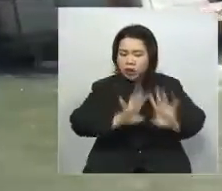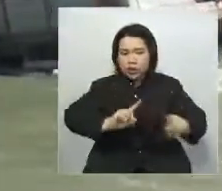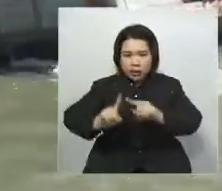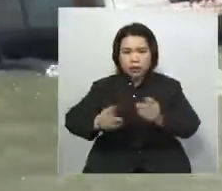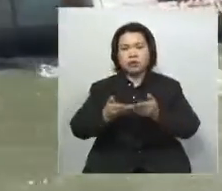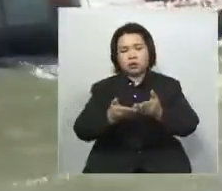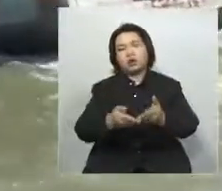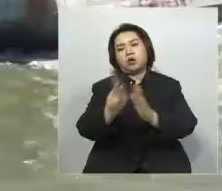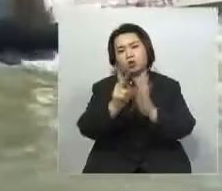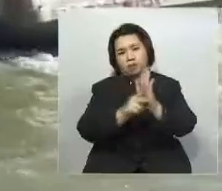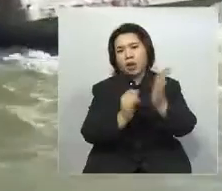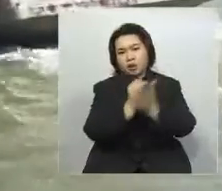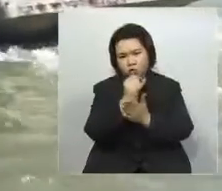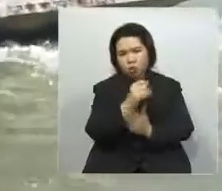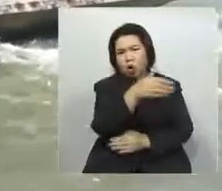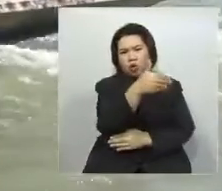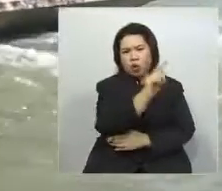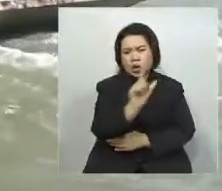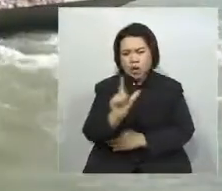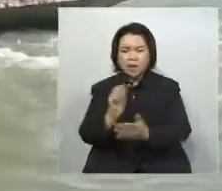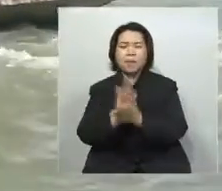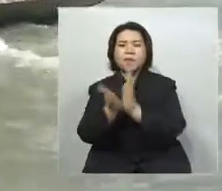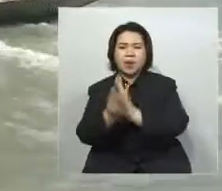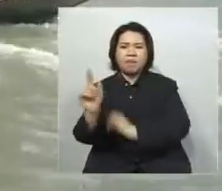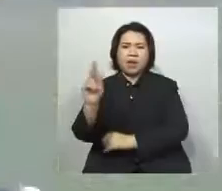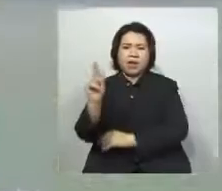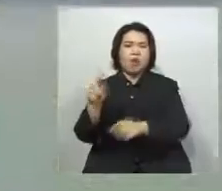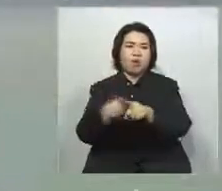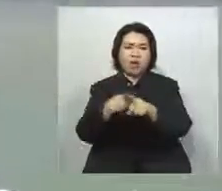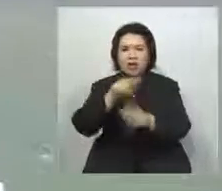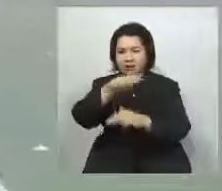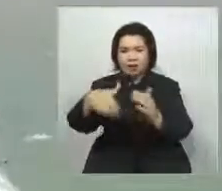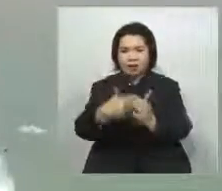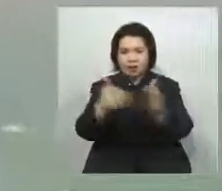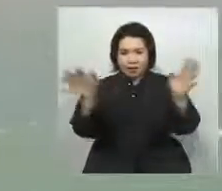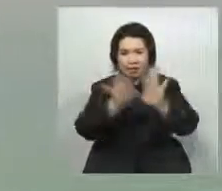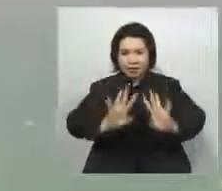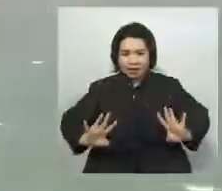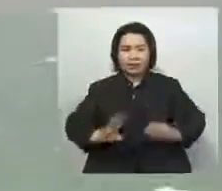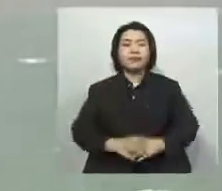ายเพื่อให้ทุกประเทศปลดธงเหลืองเป็นธงเขียวเช่นเดียวกันทั้งหมดค่ะ